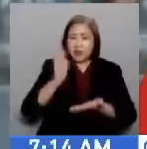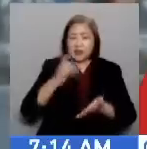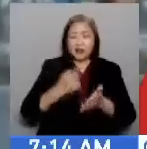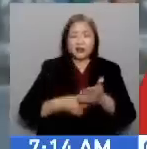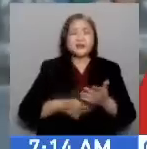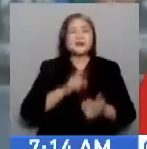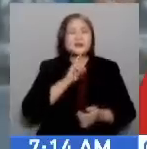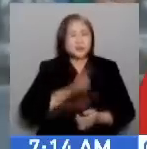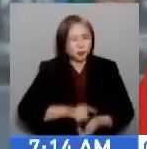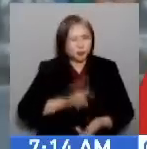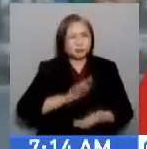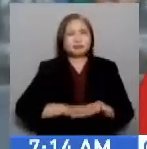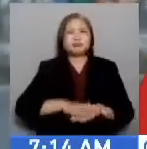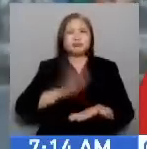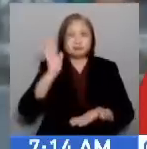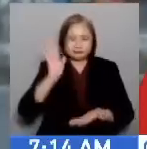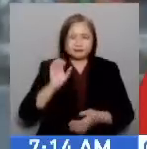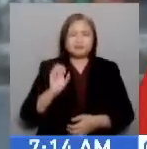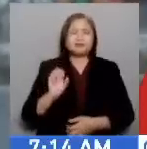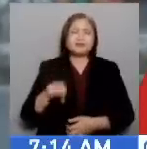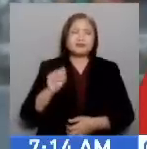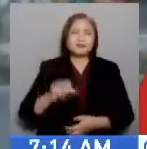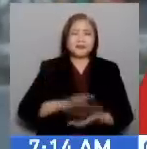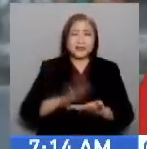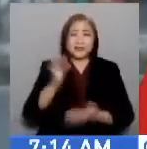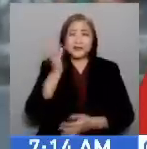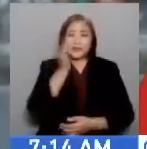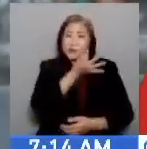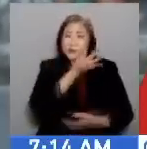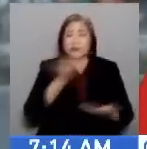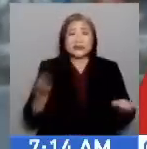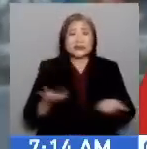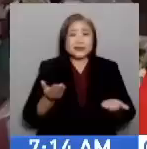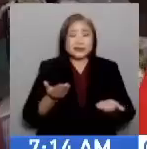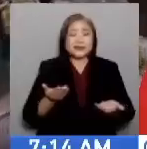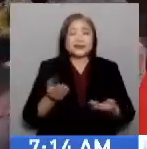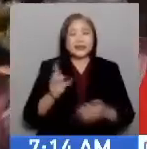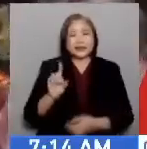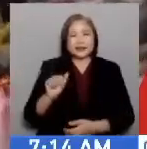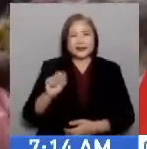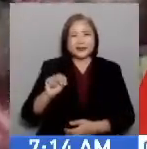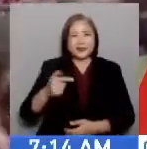na nitong mga bulaklak dito sa Dangwa.